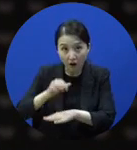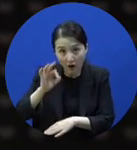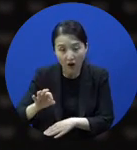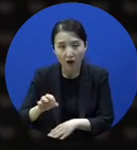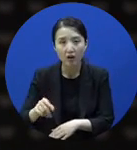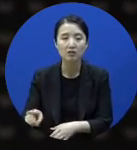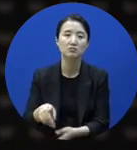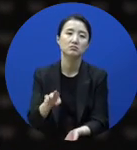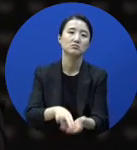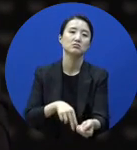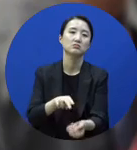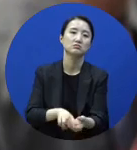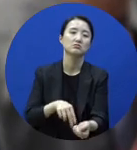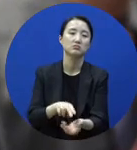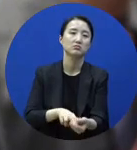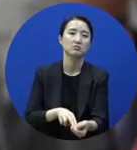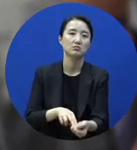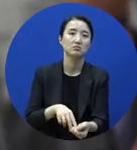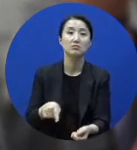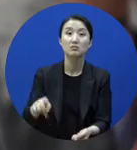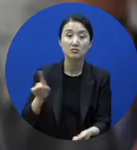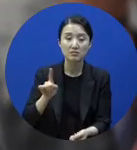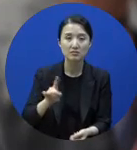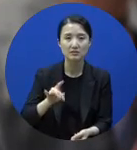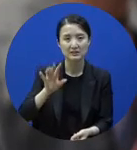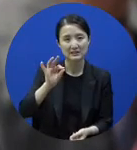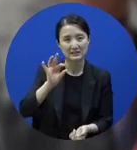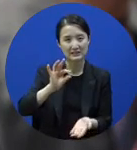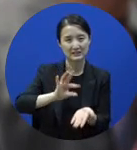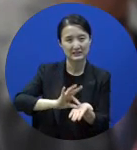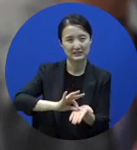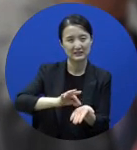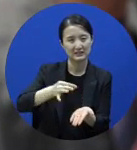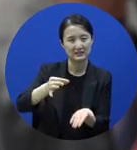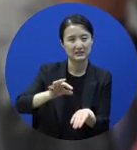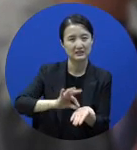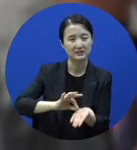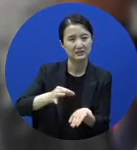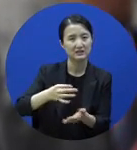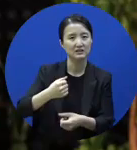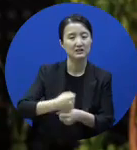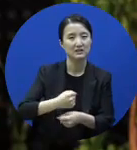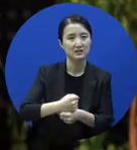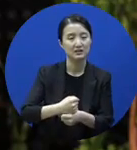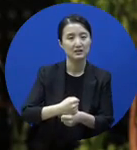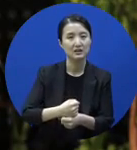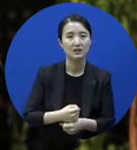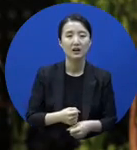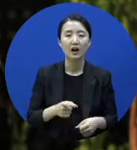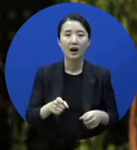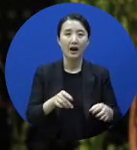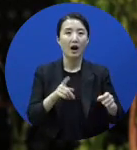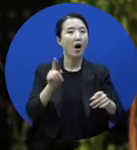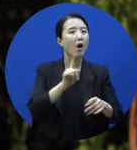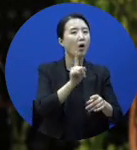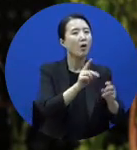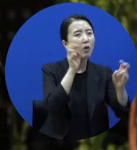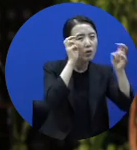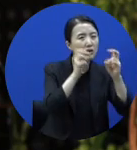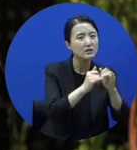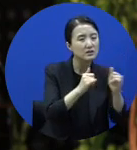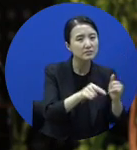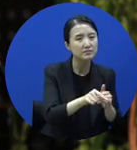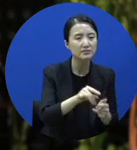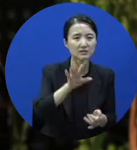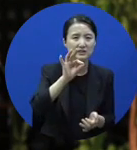봤더니 납품을 하고 있는 거예요. 어떤 거냐면 스티커인데 예. 기업의 한 작은 가게인데